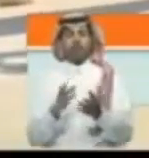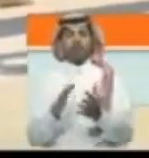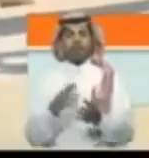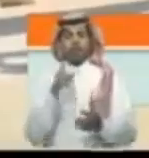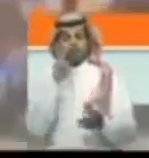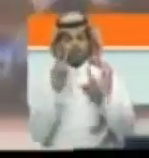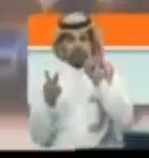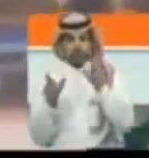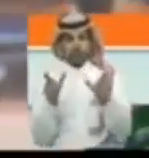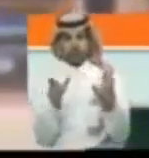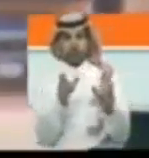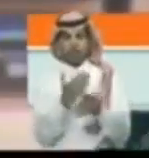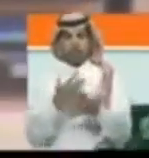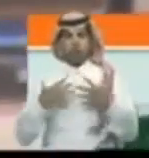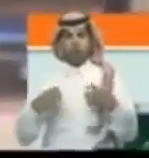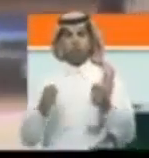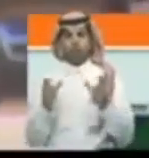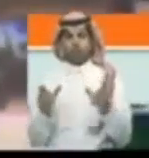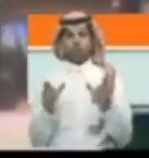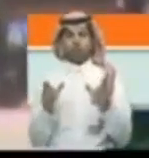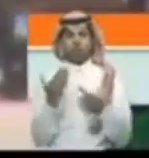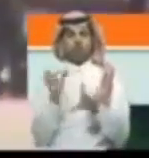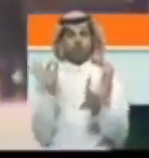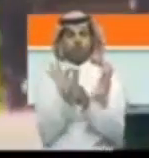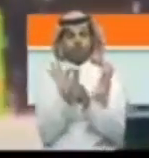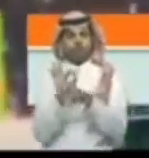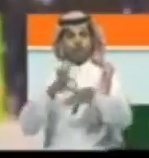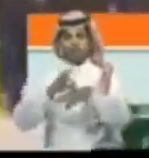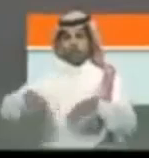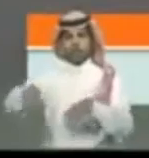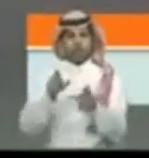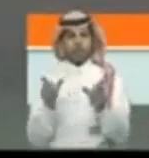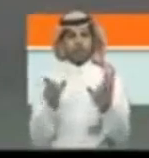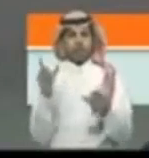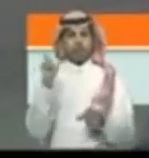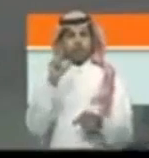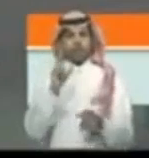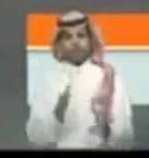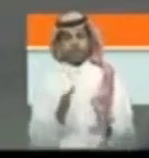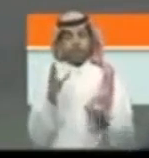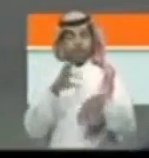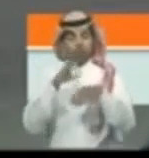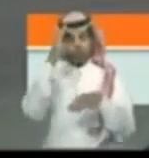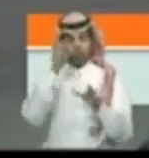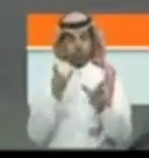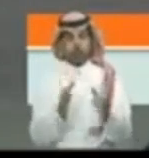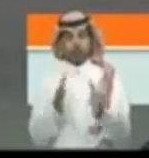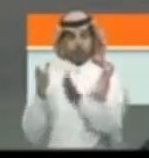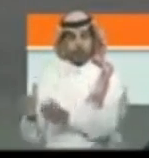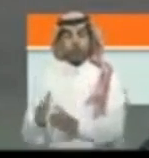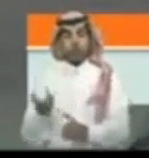عسكرية عنوانها القوة والإتقان لحماية الوطن وممتلكاته. الحمد لله، طبعا العمل